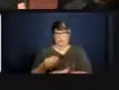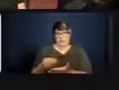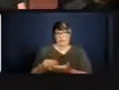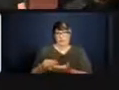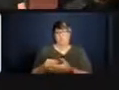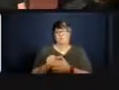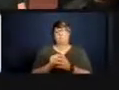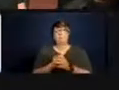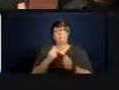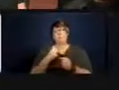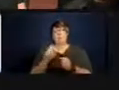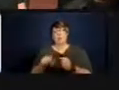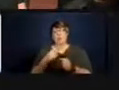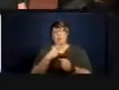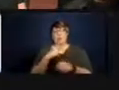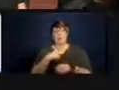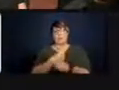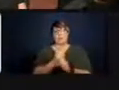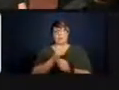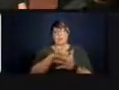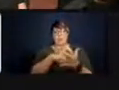kuwa kutokana na